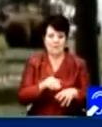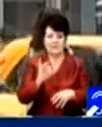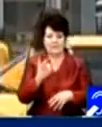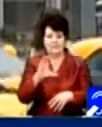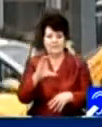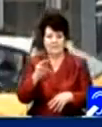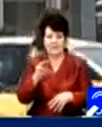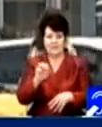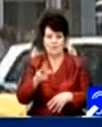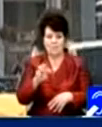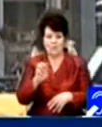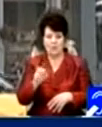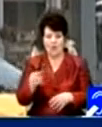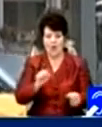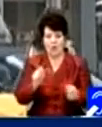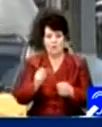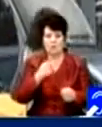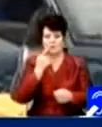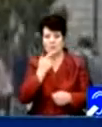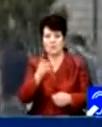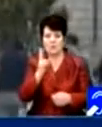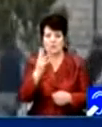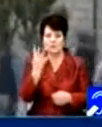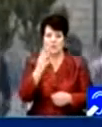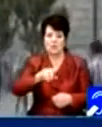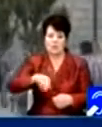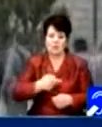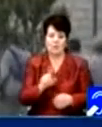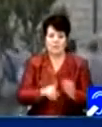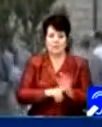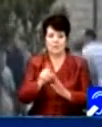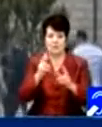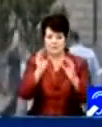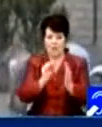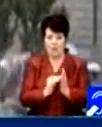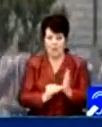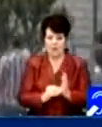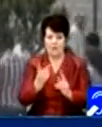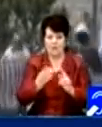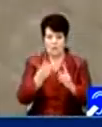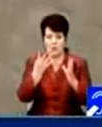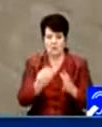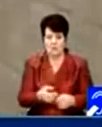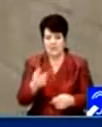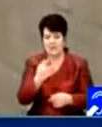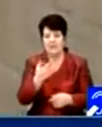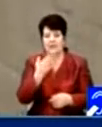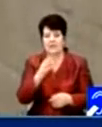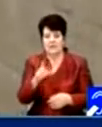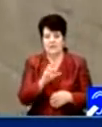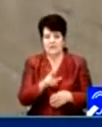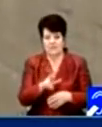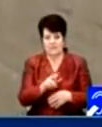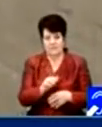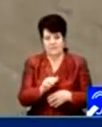dar autoritățile au comunicat că trebuie să treacă 24 de ore pentru a începe o anchetă. Abia a doua zi, soția a declarat dispariția în mod oficial